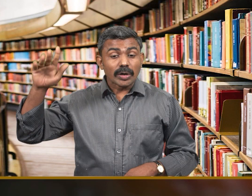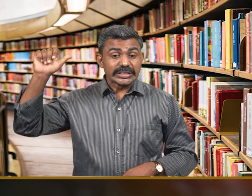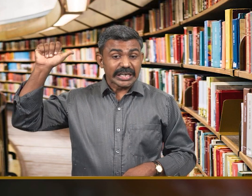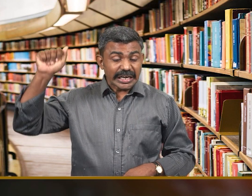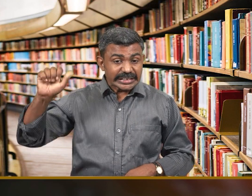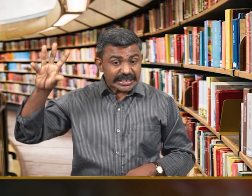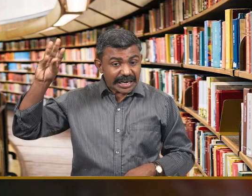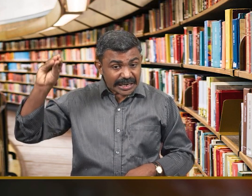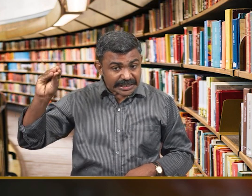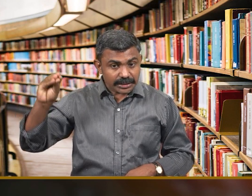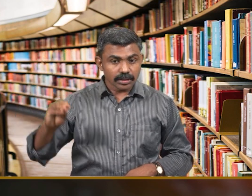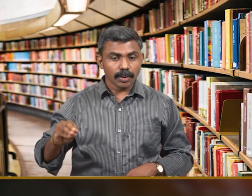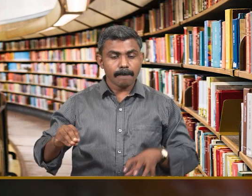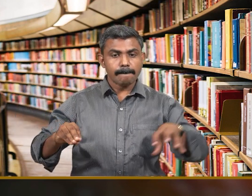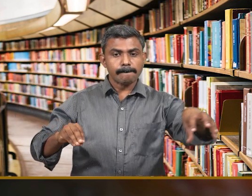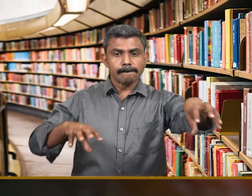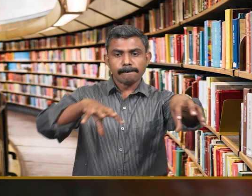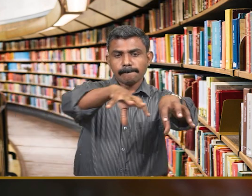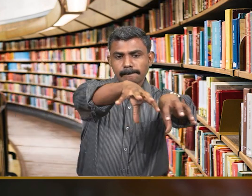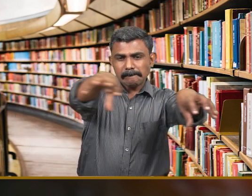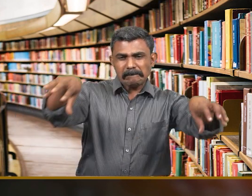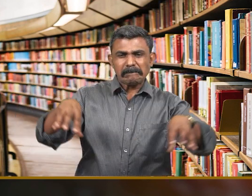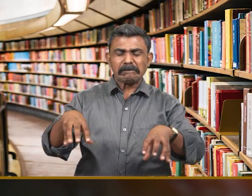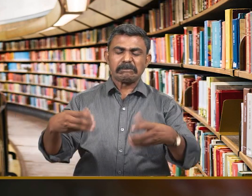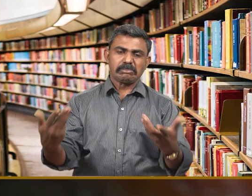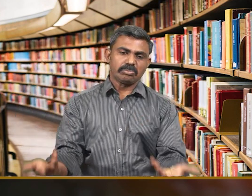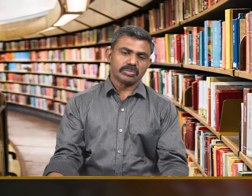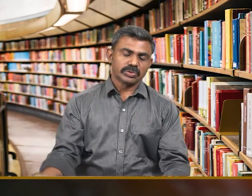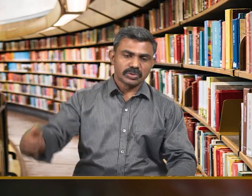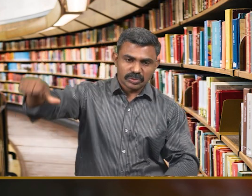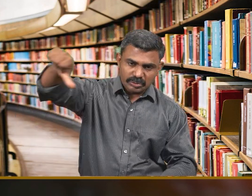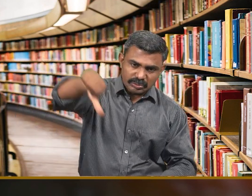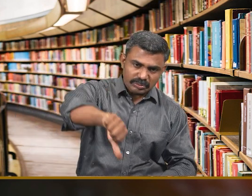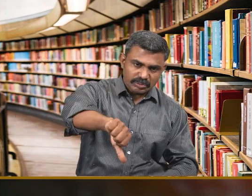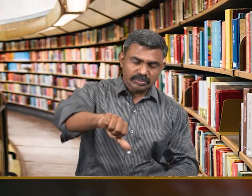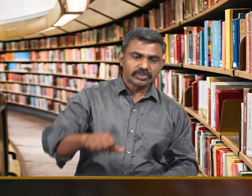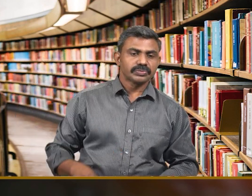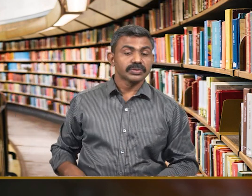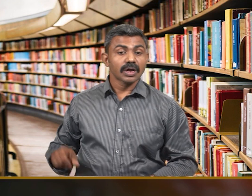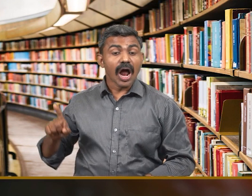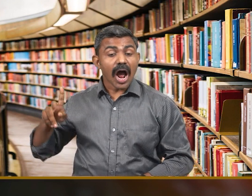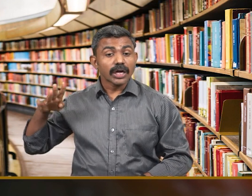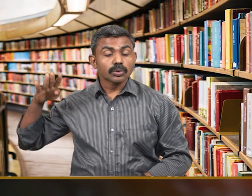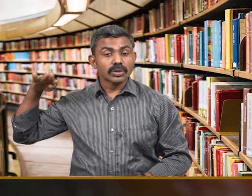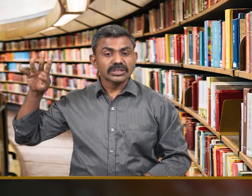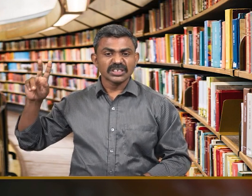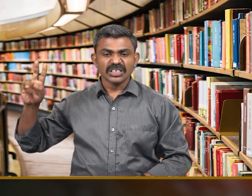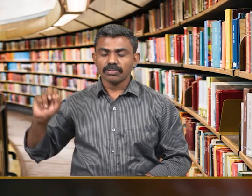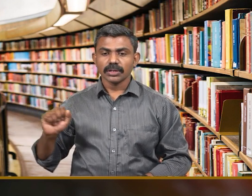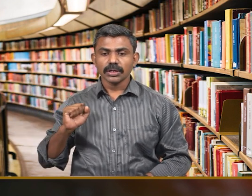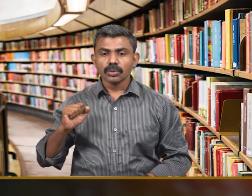1935 பன்னாட்டு சங்கம் முற்றிலும் செயலிழந்தது. ஏன்னா அந்த 1920 கொண்டு வந்தாங்க இல்லையா முதல் உலகப் போர்